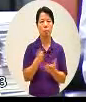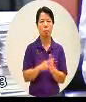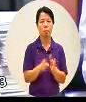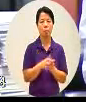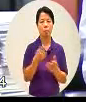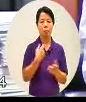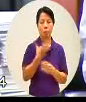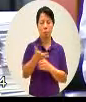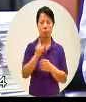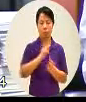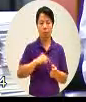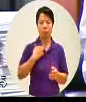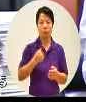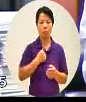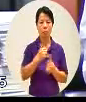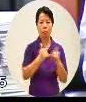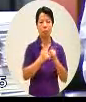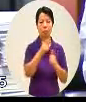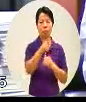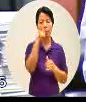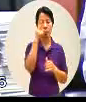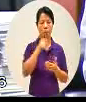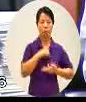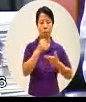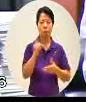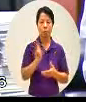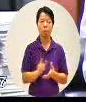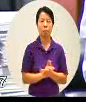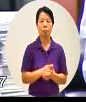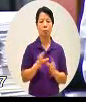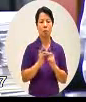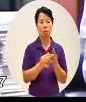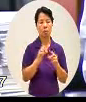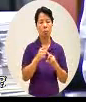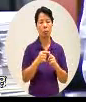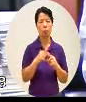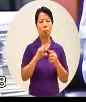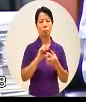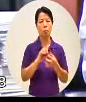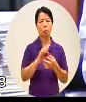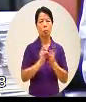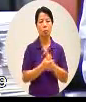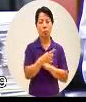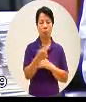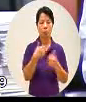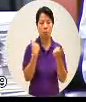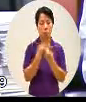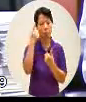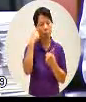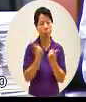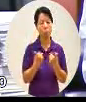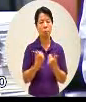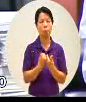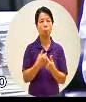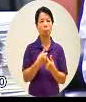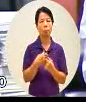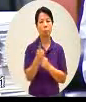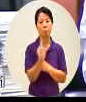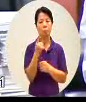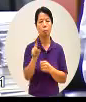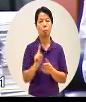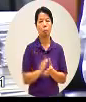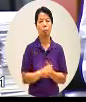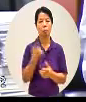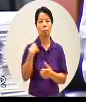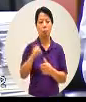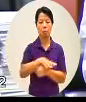道说乡亲反对的意见。那为什么会反对？啊，其实哦，我拢讲恁家的起雾团队的各